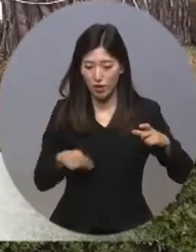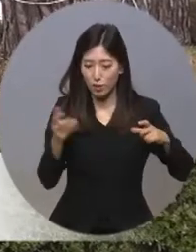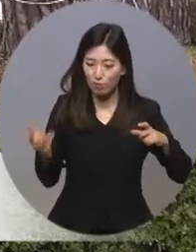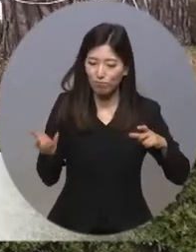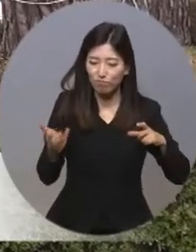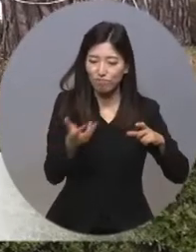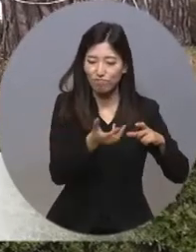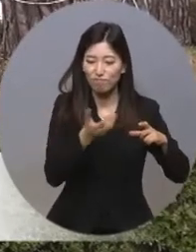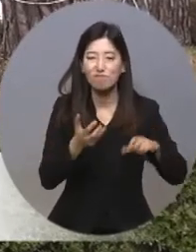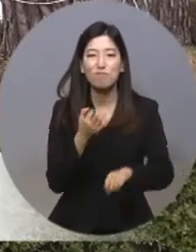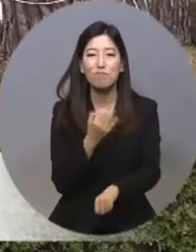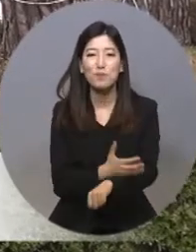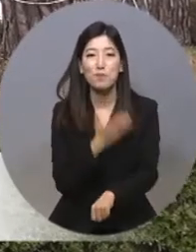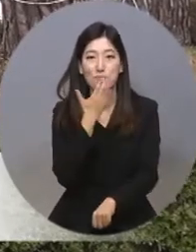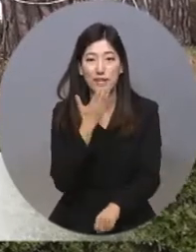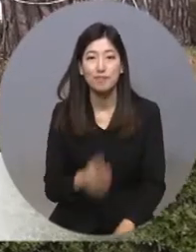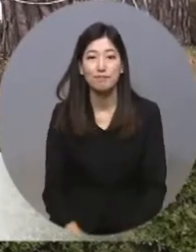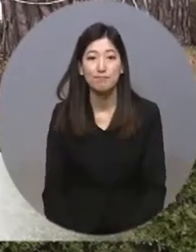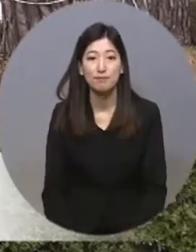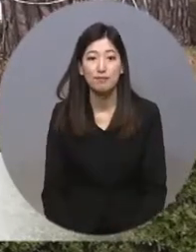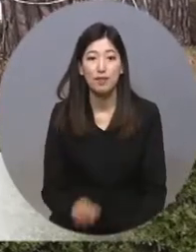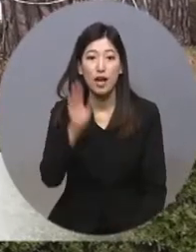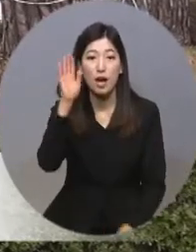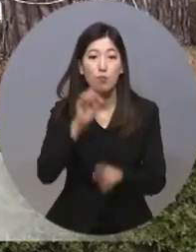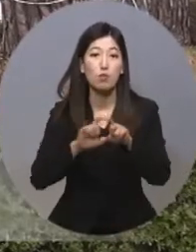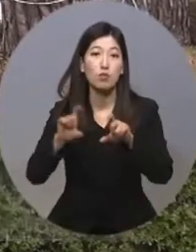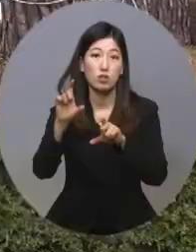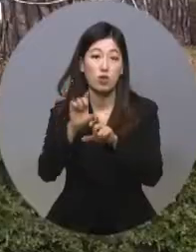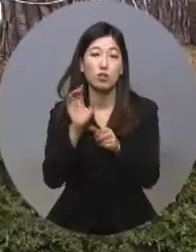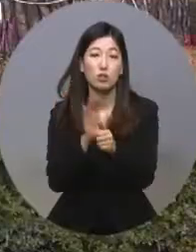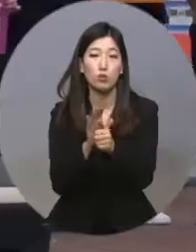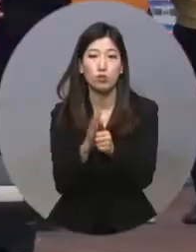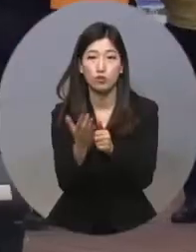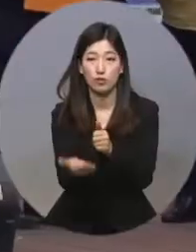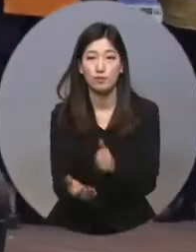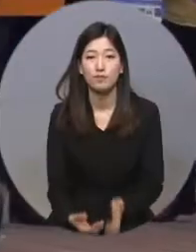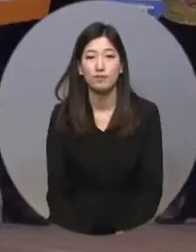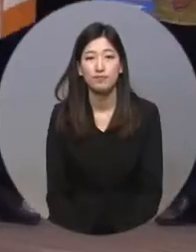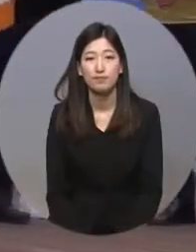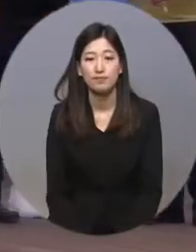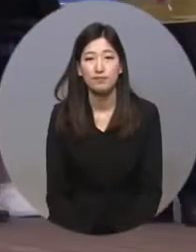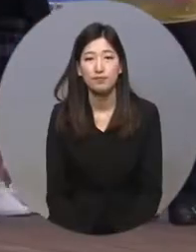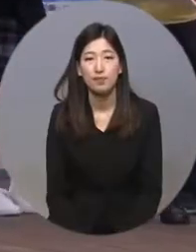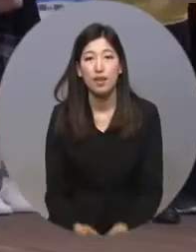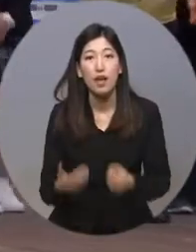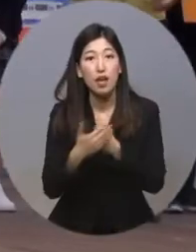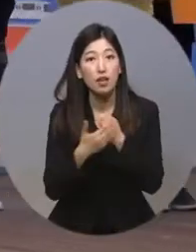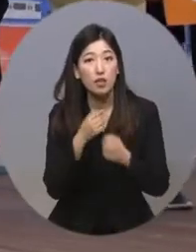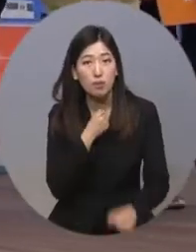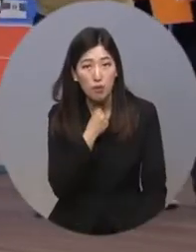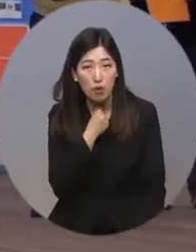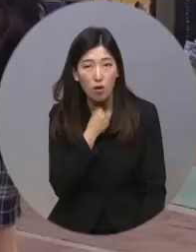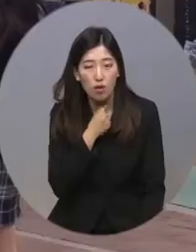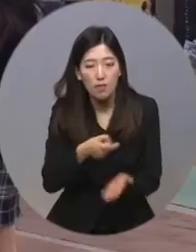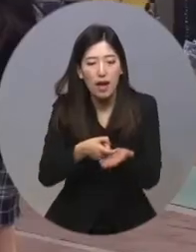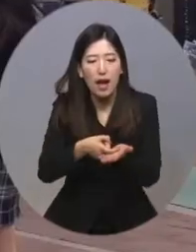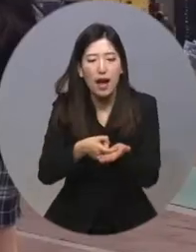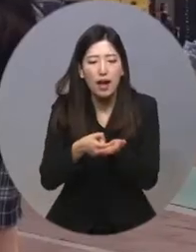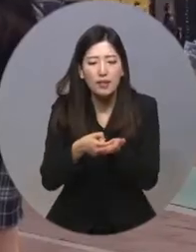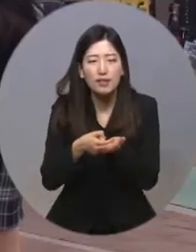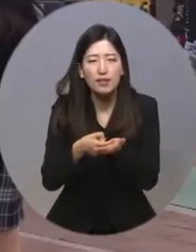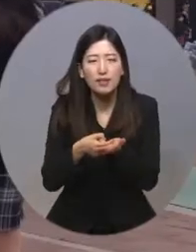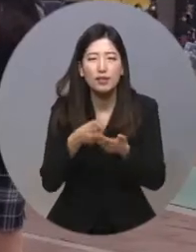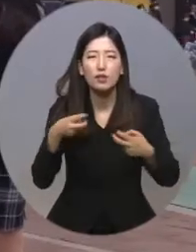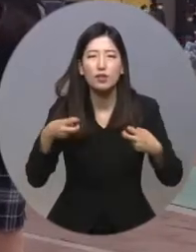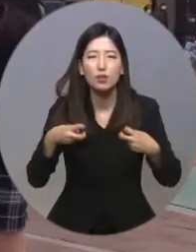향후에도 계속해서 지원을 늘려나갈 생각입니다. 무료 혜택은 충남형 알뜰 교통카드로 먼저